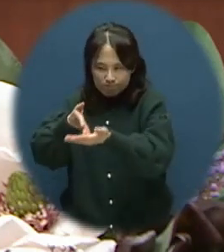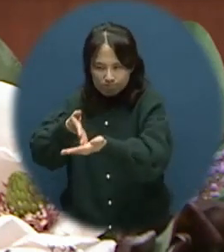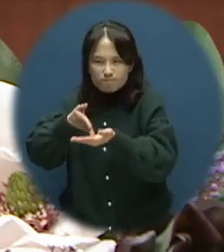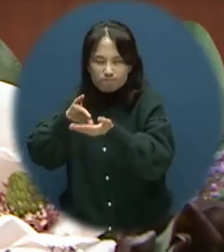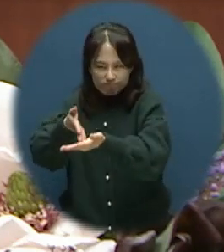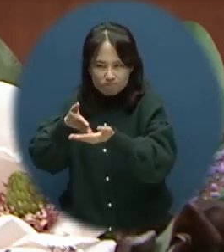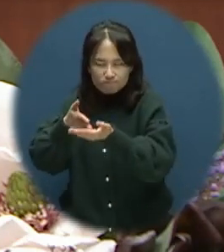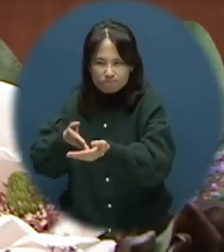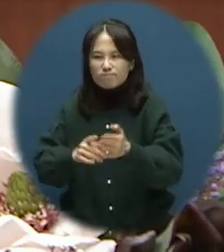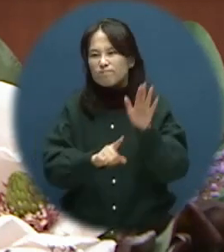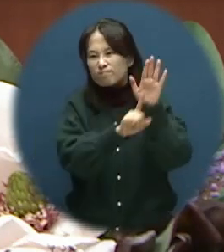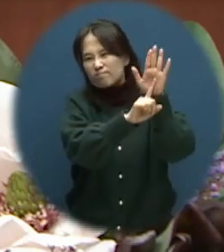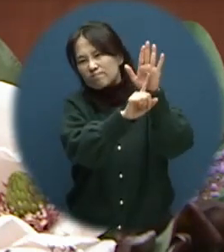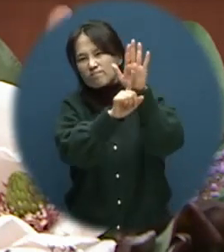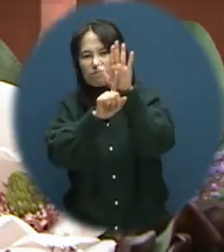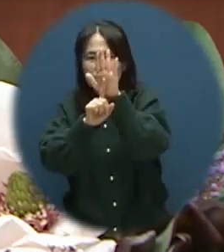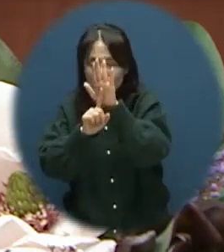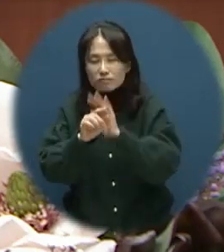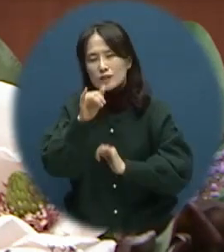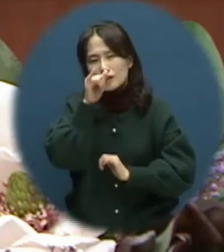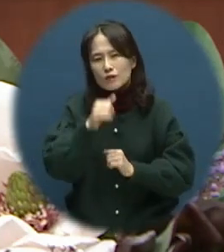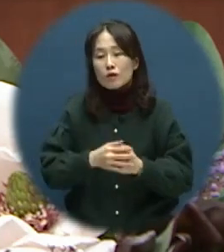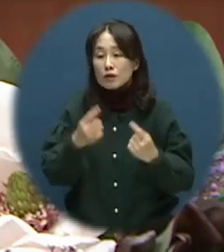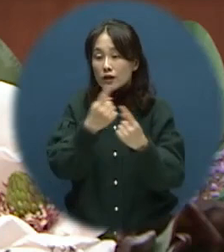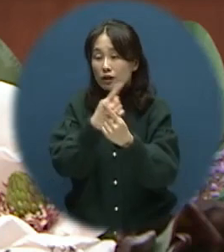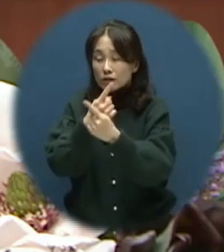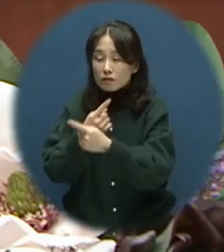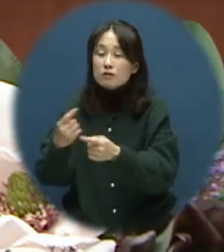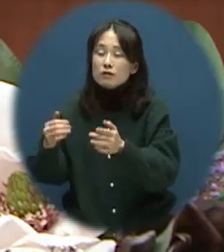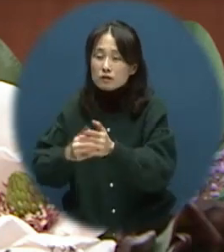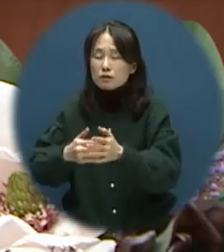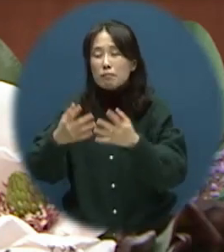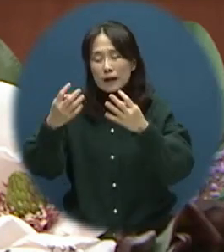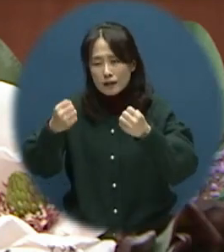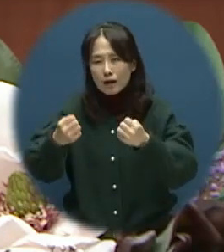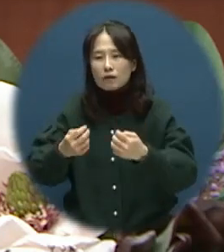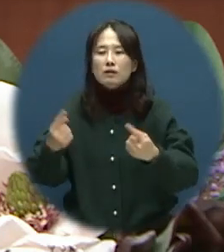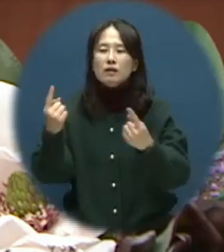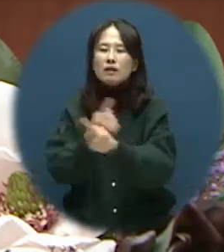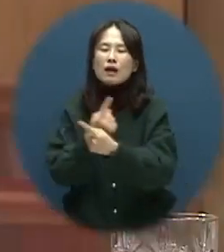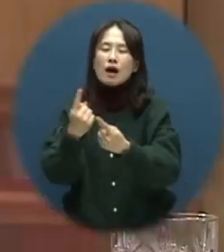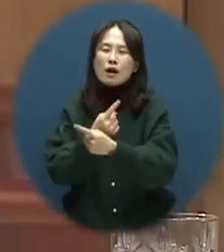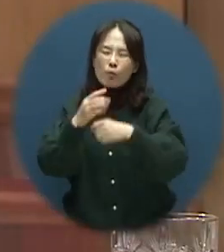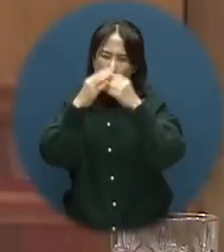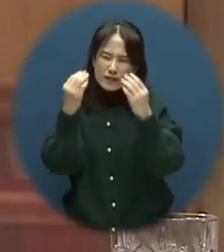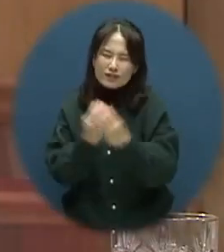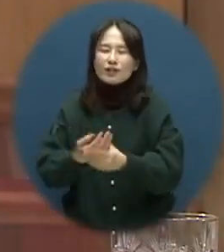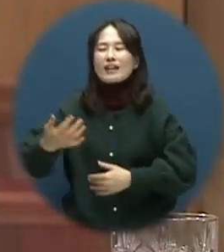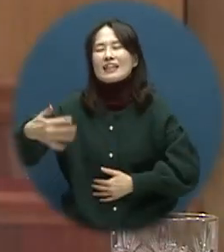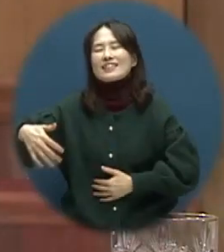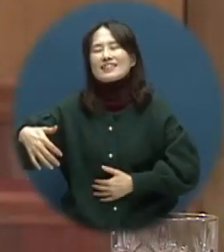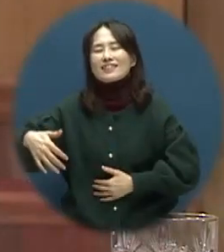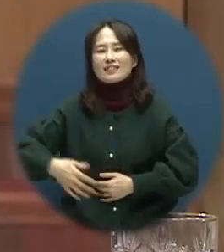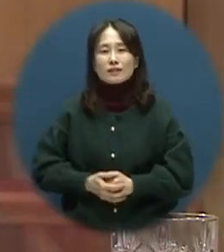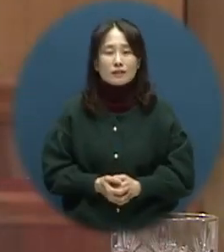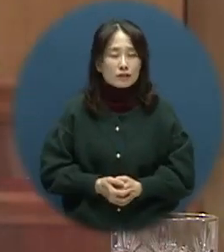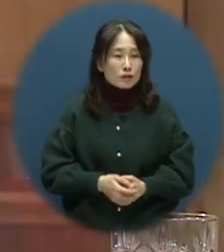개선되긴 했는데 아직도 더 많은 문제가 남았다. 예. 많이 개선됐다는 거는 뭐 규제가 좀